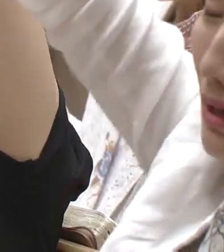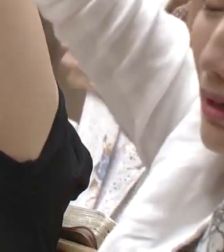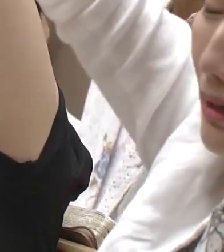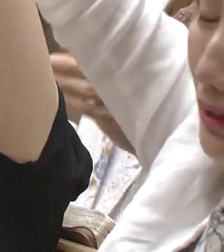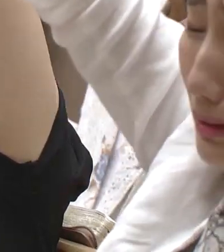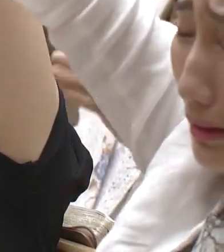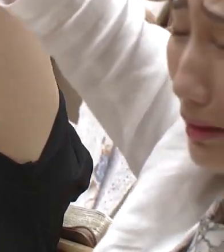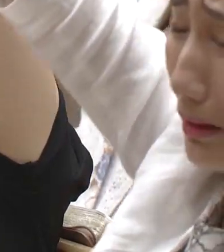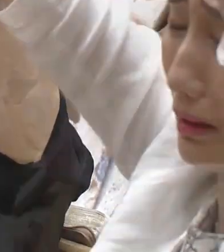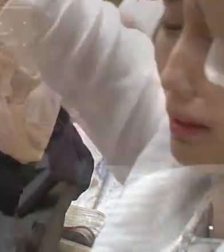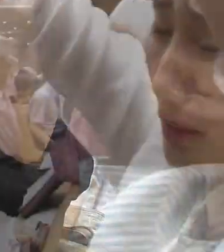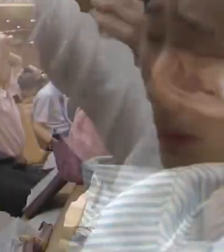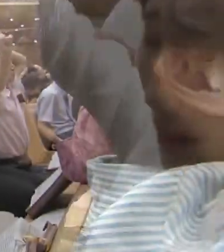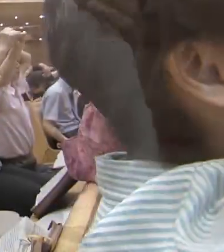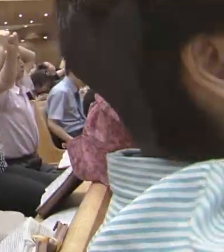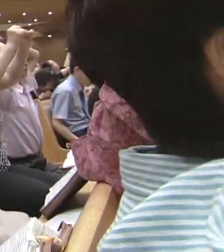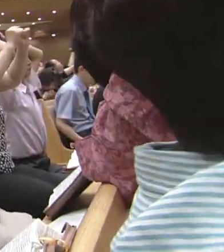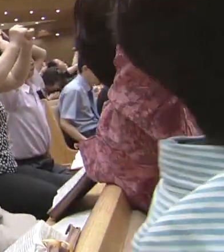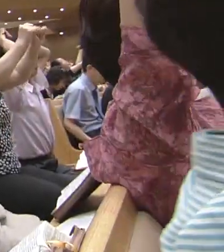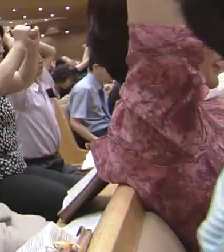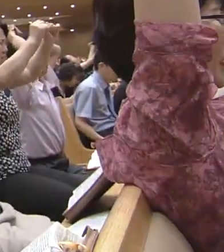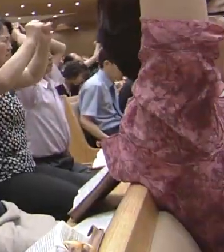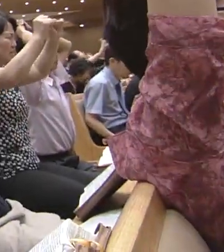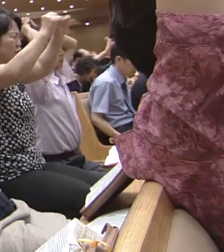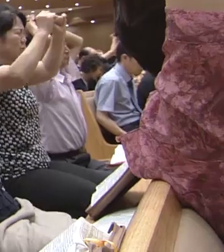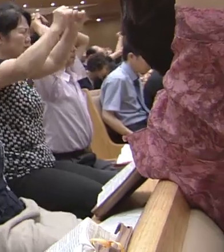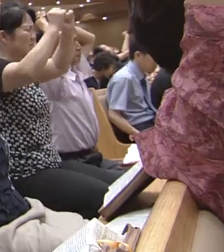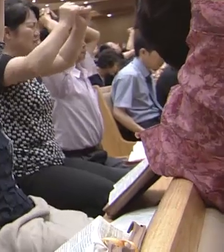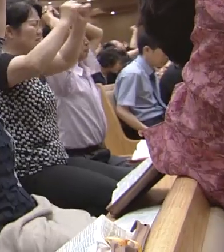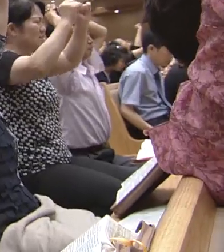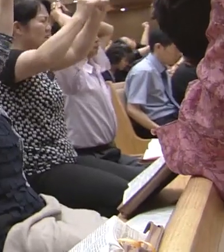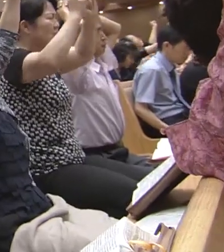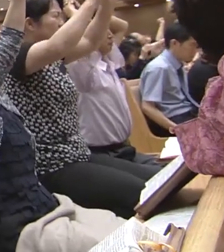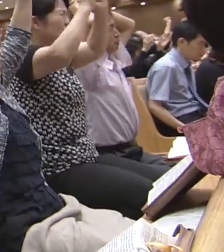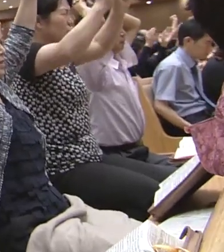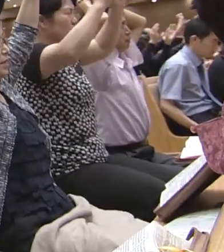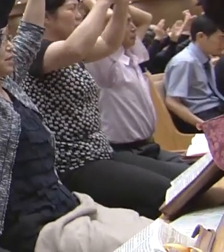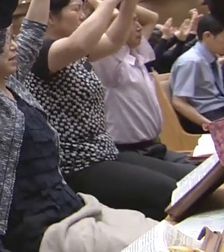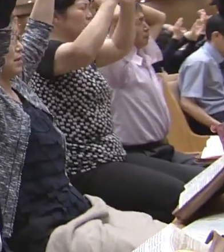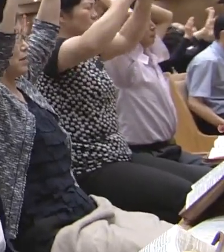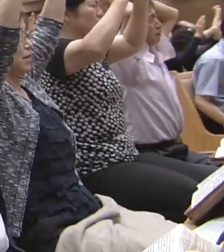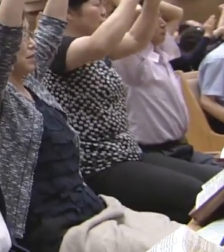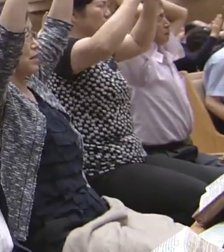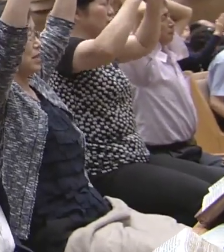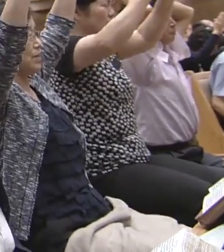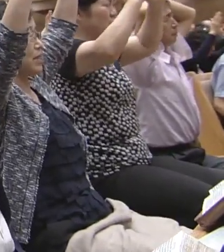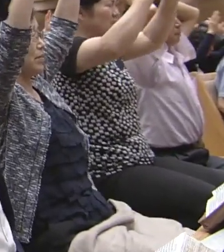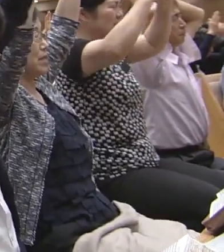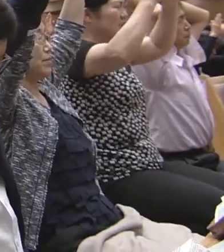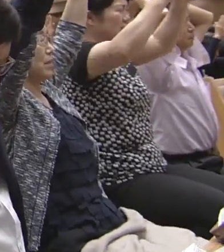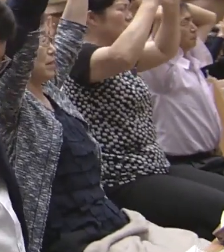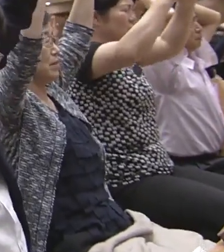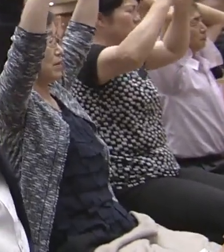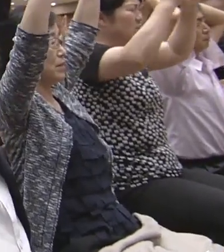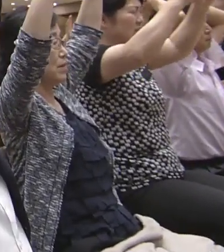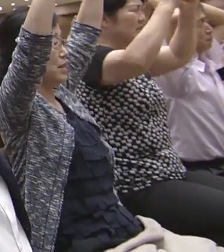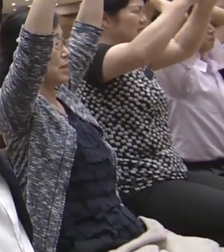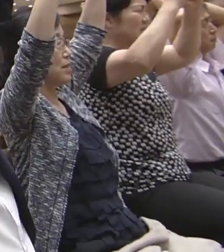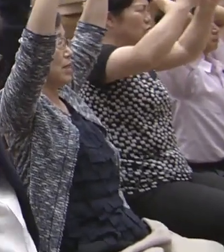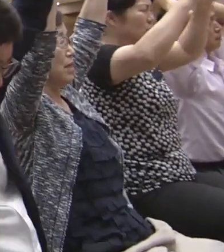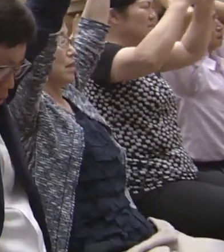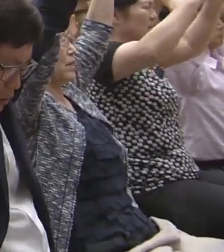영혼의 신세를 어찌합니까? 주님 내게는 사랑이 없으니 나 위하여 기도를